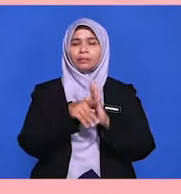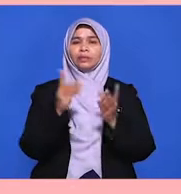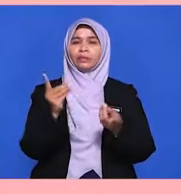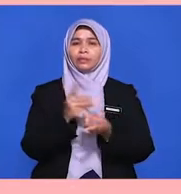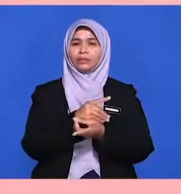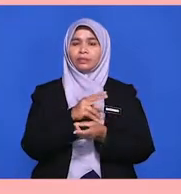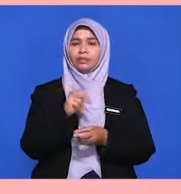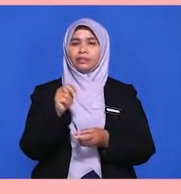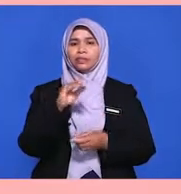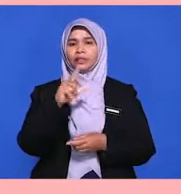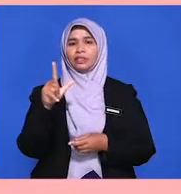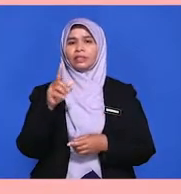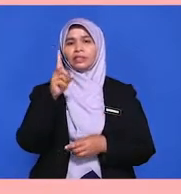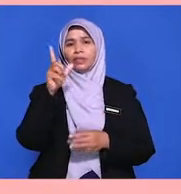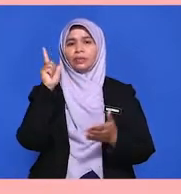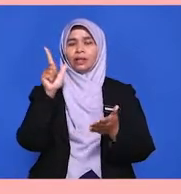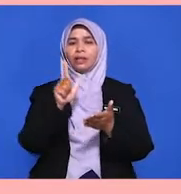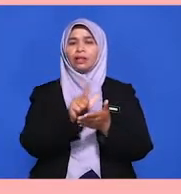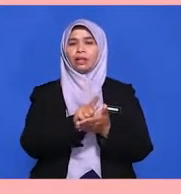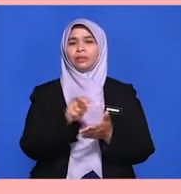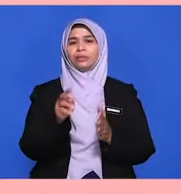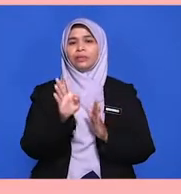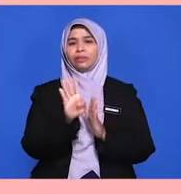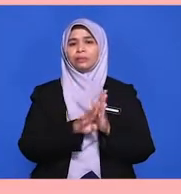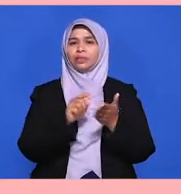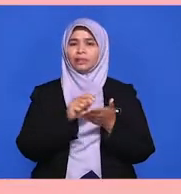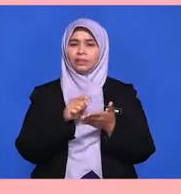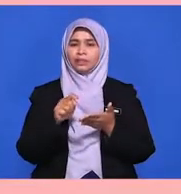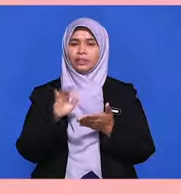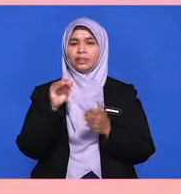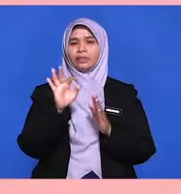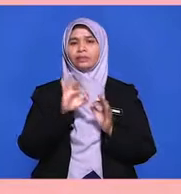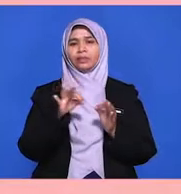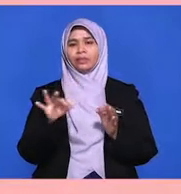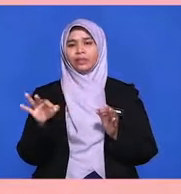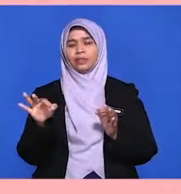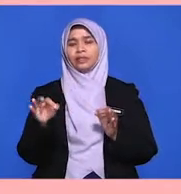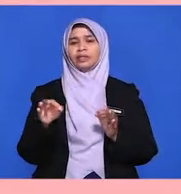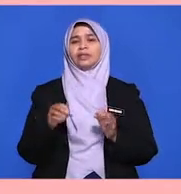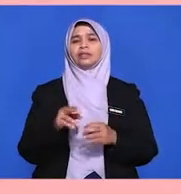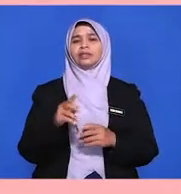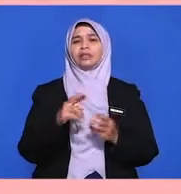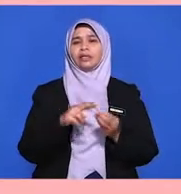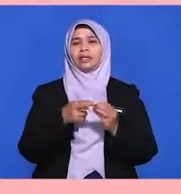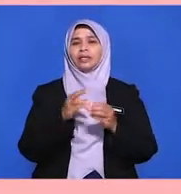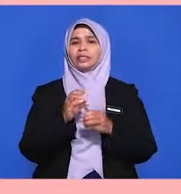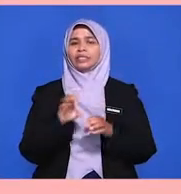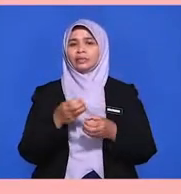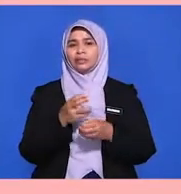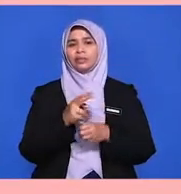Pendokumentasian ialah satu laporan bertulis yang menghuraikan perincian reka